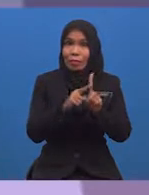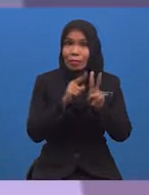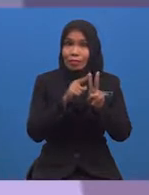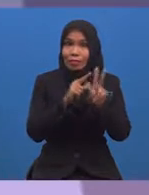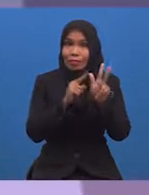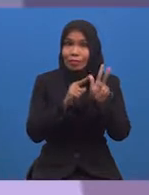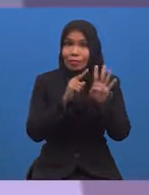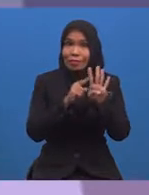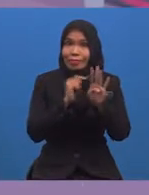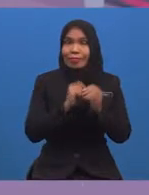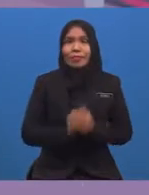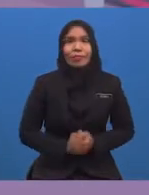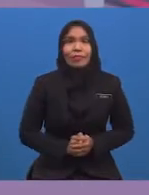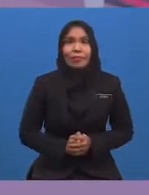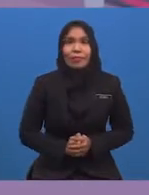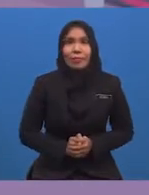ini.